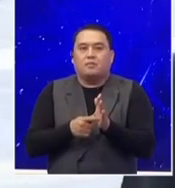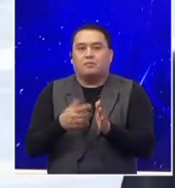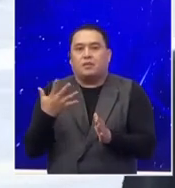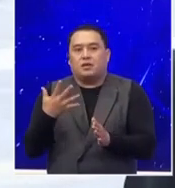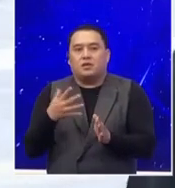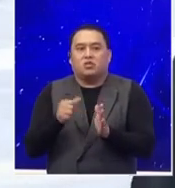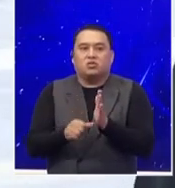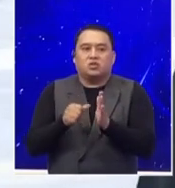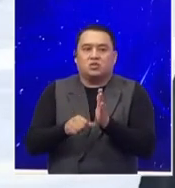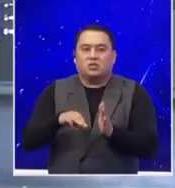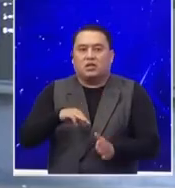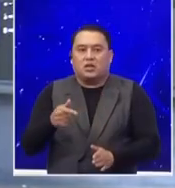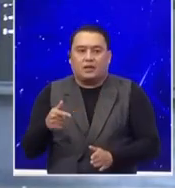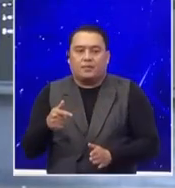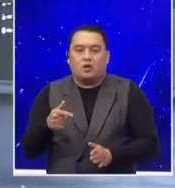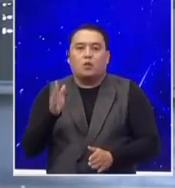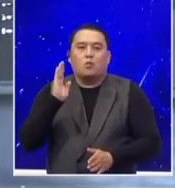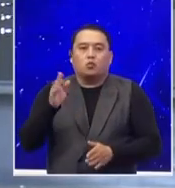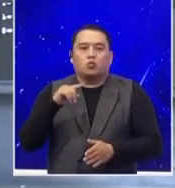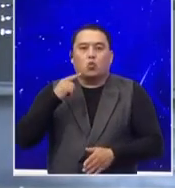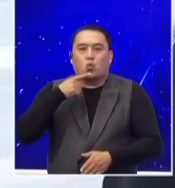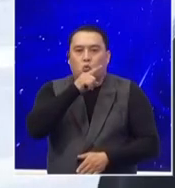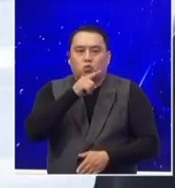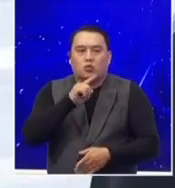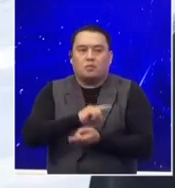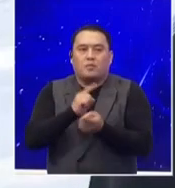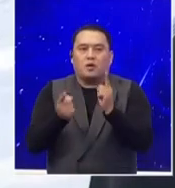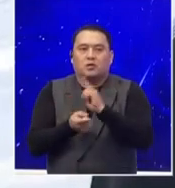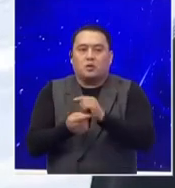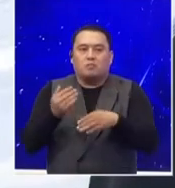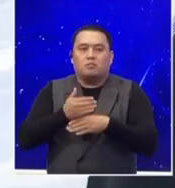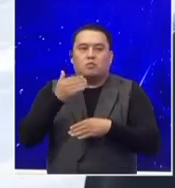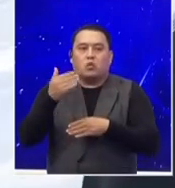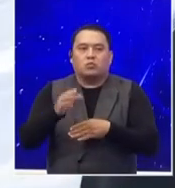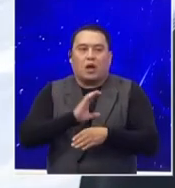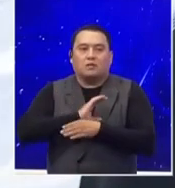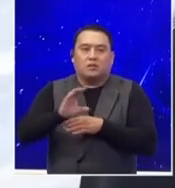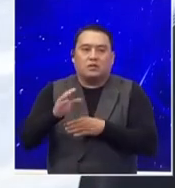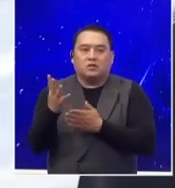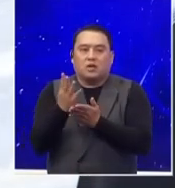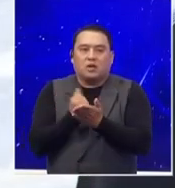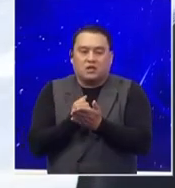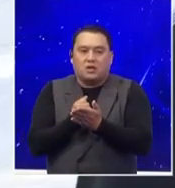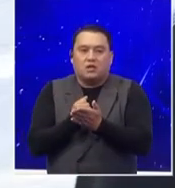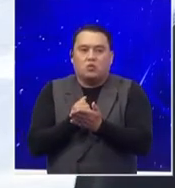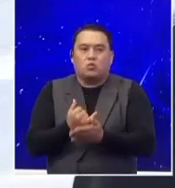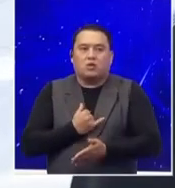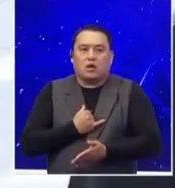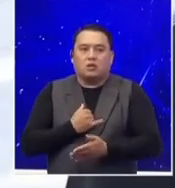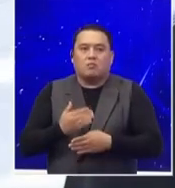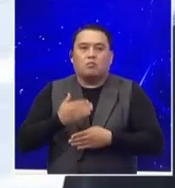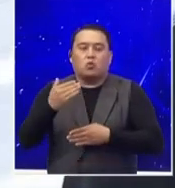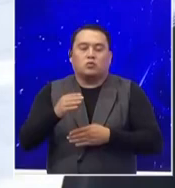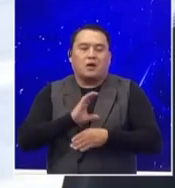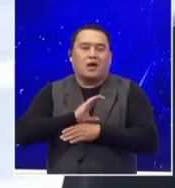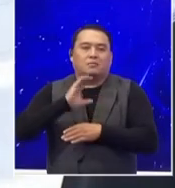до 60 тенге. Дальнейшая кукуруза переходит у нас после сушки, мы отправляем его на хранение. Не у нас хранится после хранения,